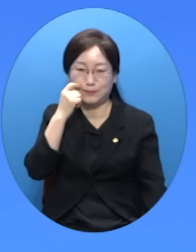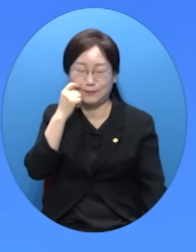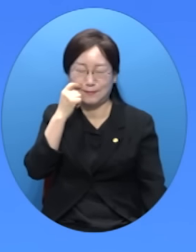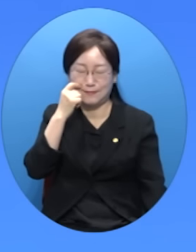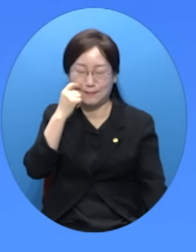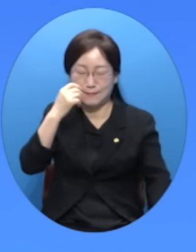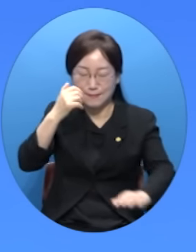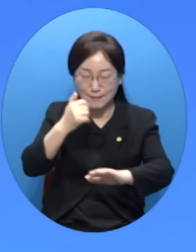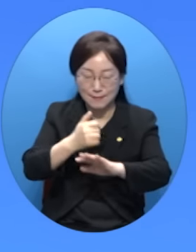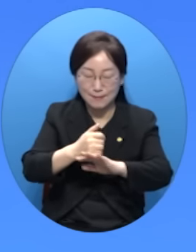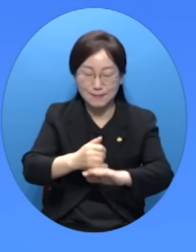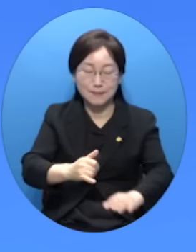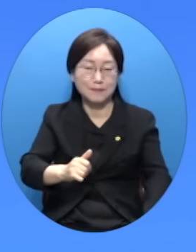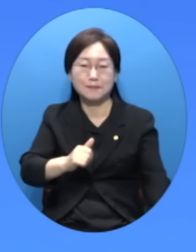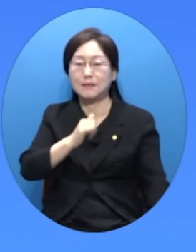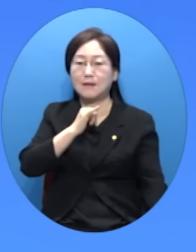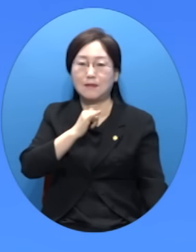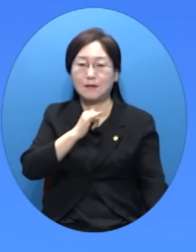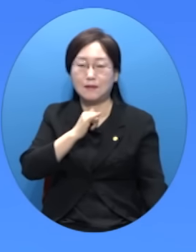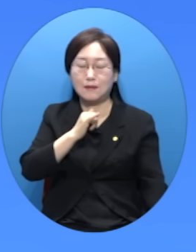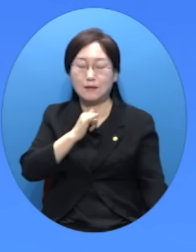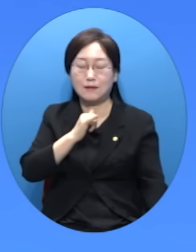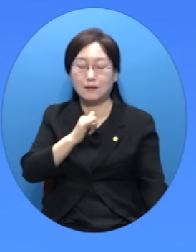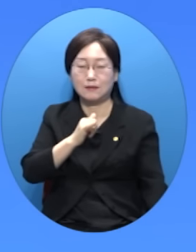극단의 선택을 하고 자기 목숨을